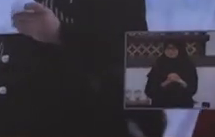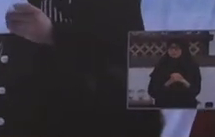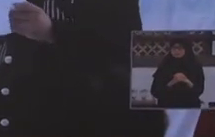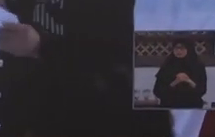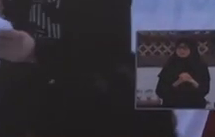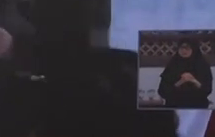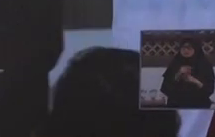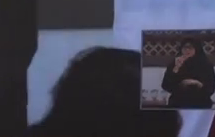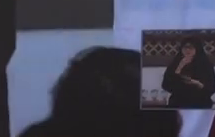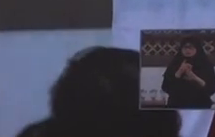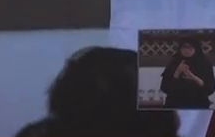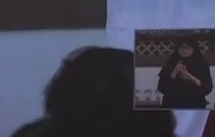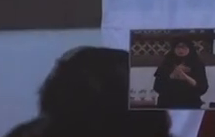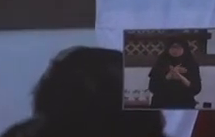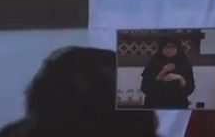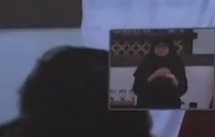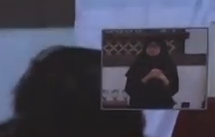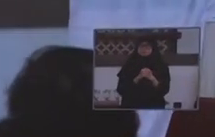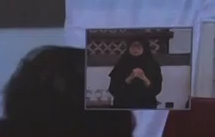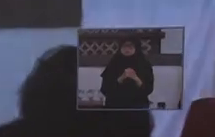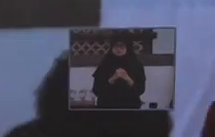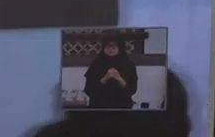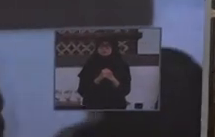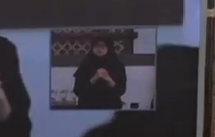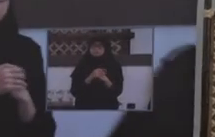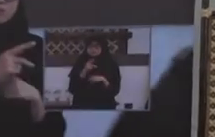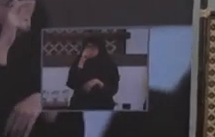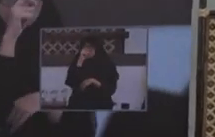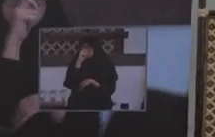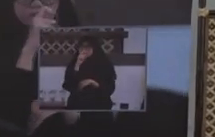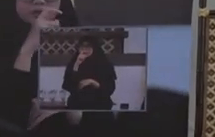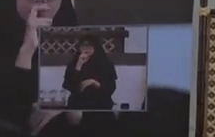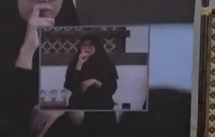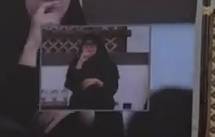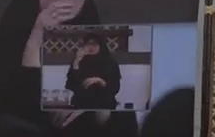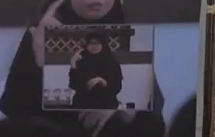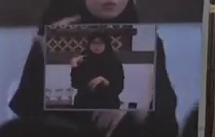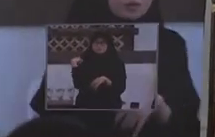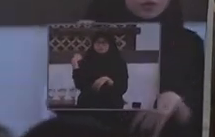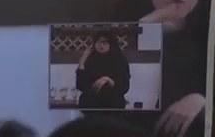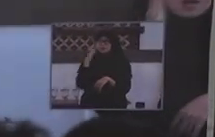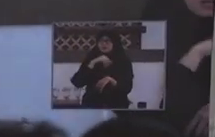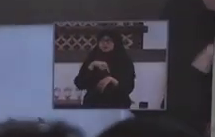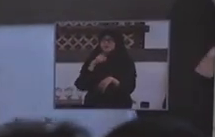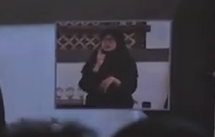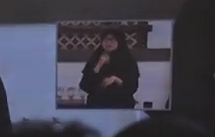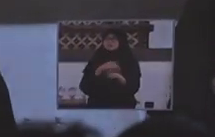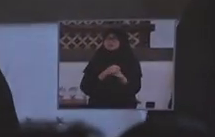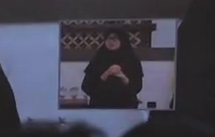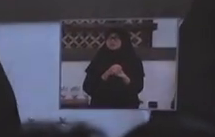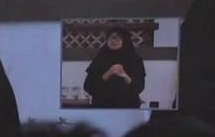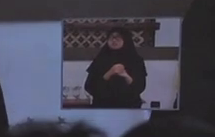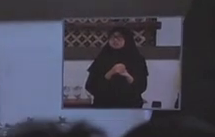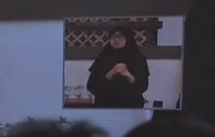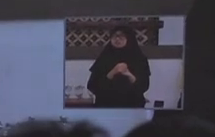untuk mengawalinya Bapak, Ibu, yang saya hormat Pak Gubernur, selanjutnya ada warga pesisir Brebes Bapak.